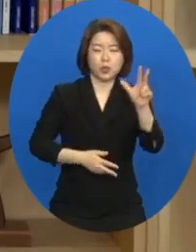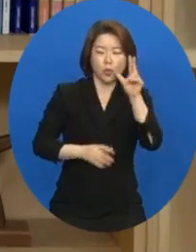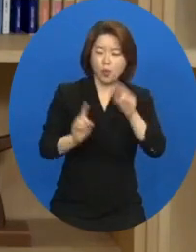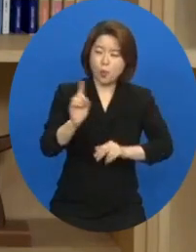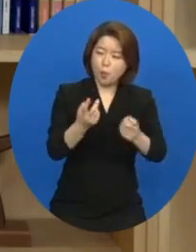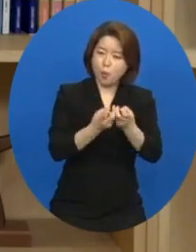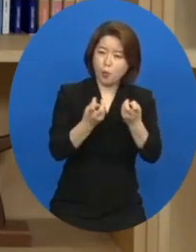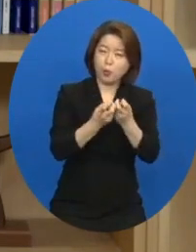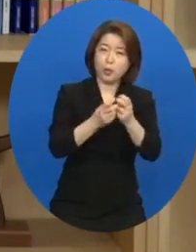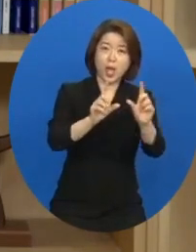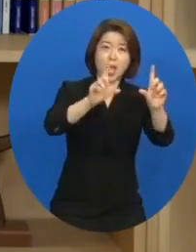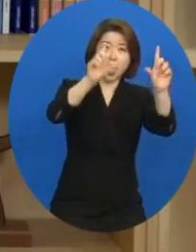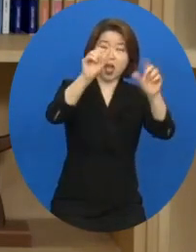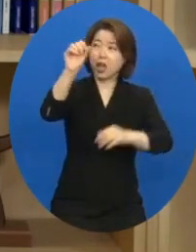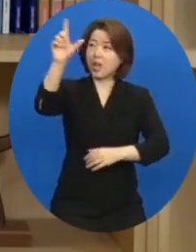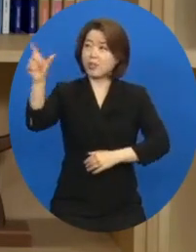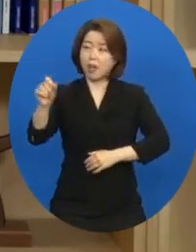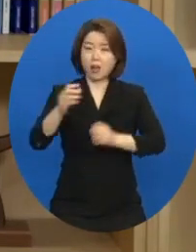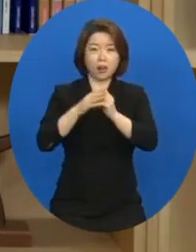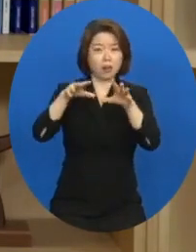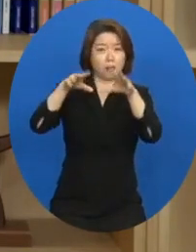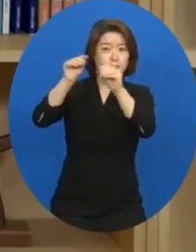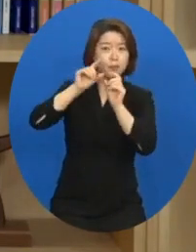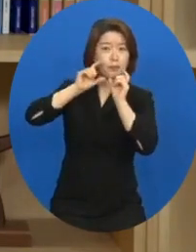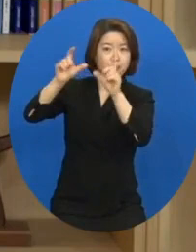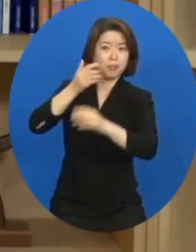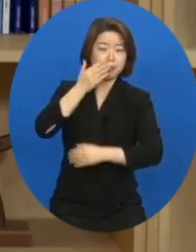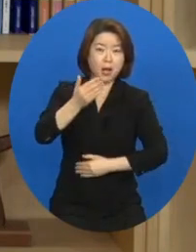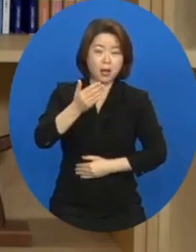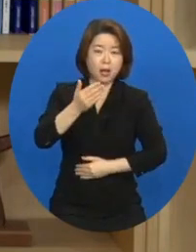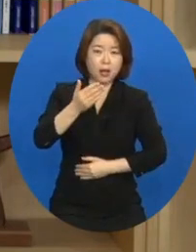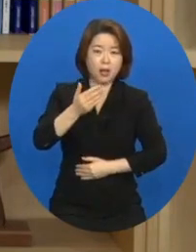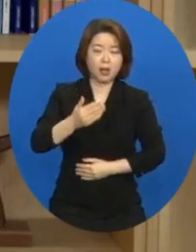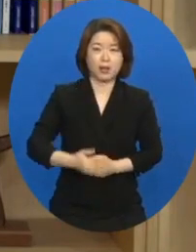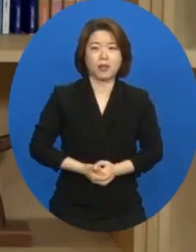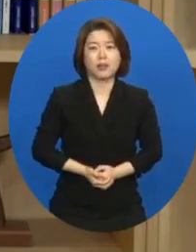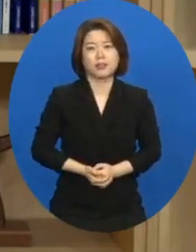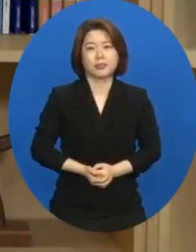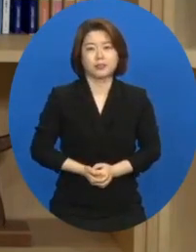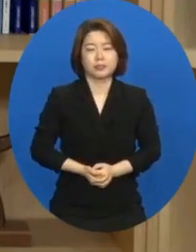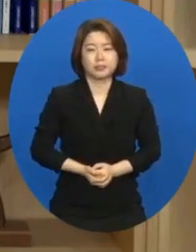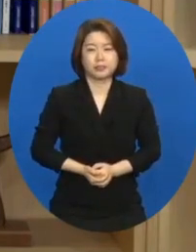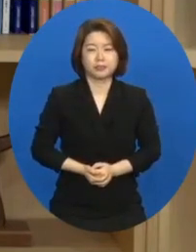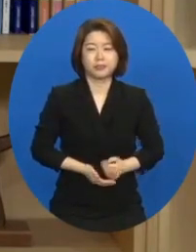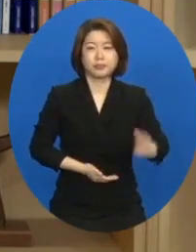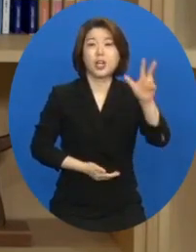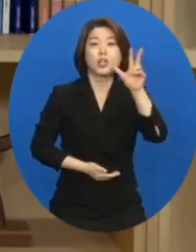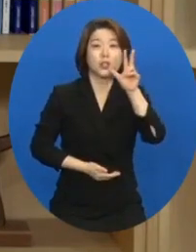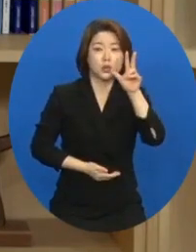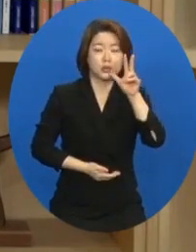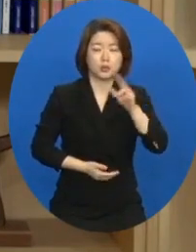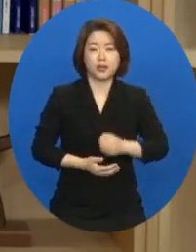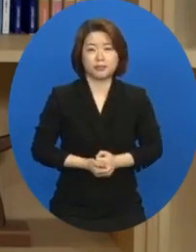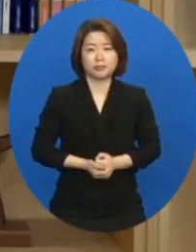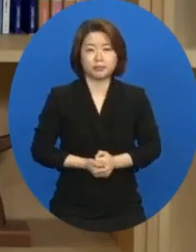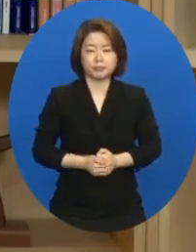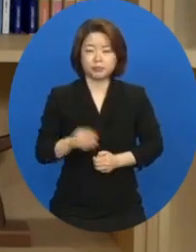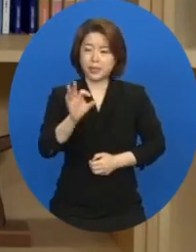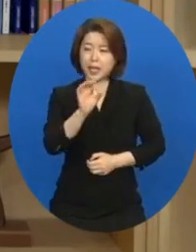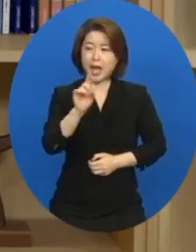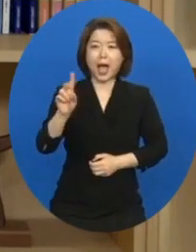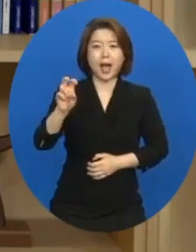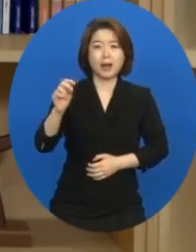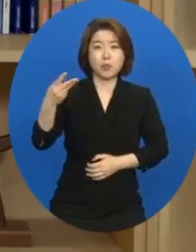해와 다르게 멈추라는 명령을 한 것일까 사실 여호수아가 이 아무리